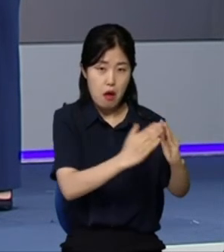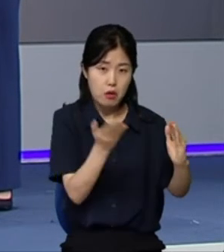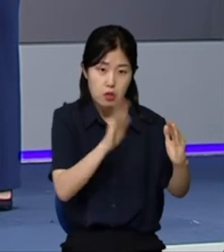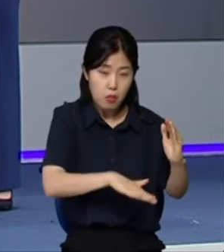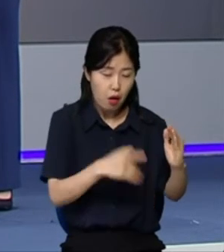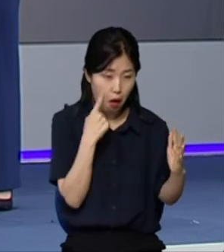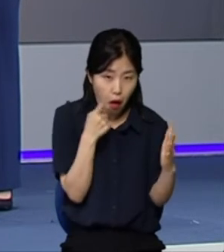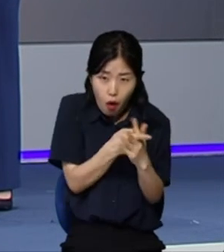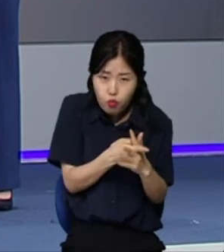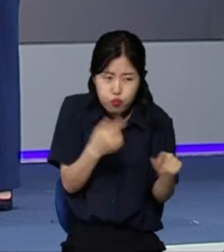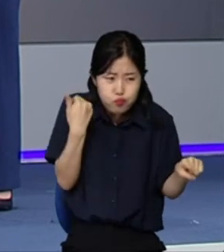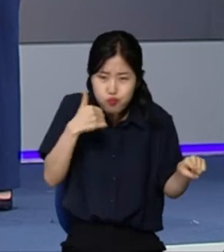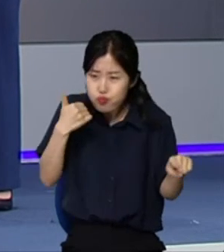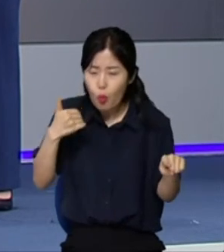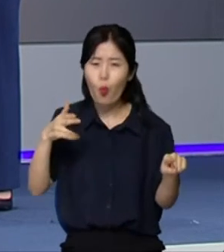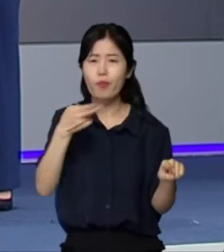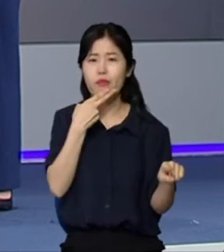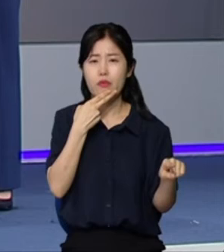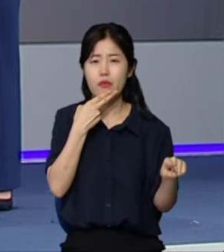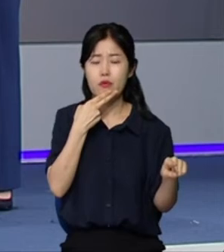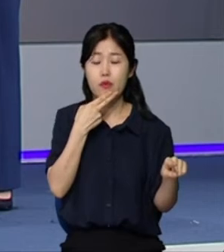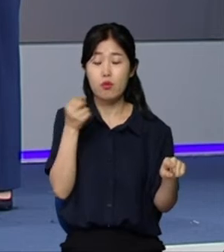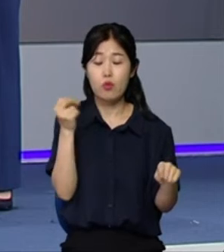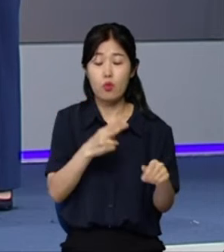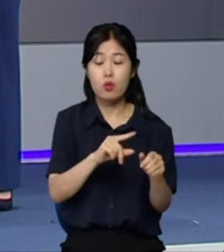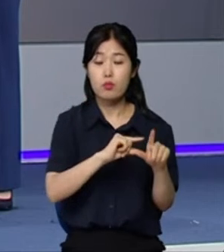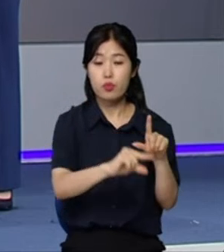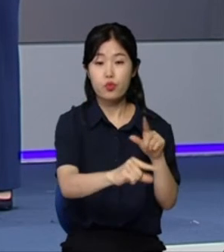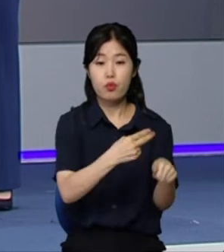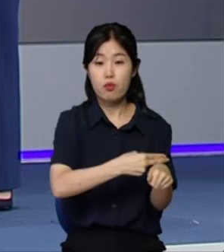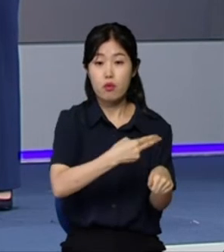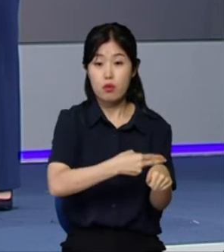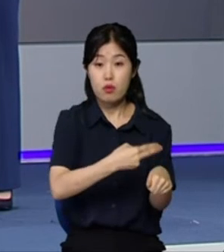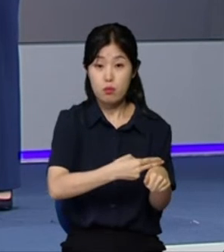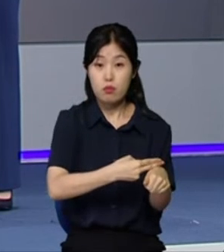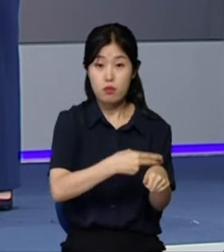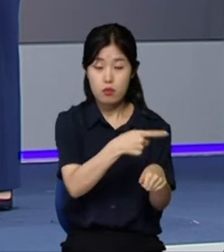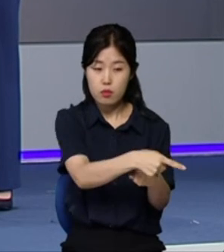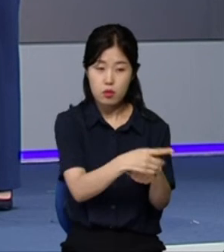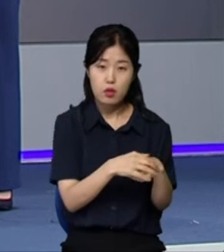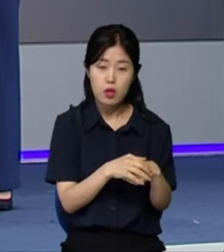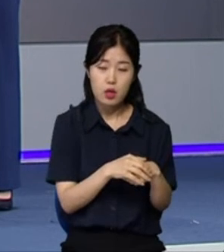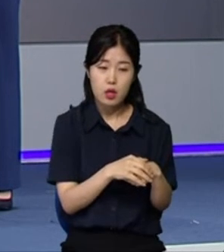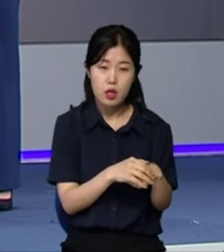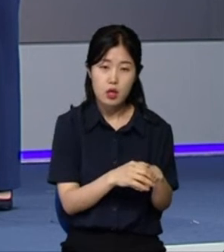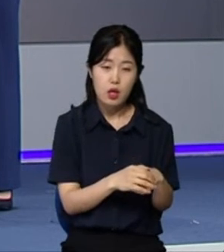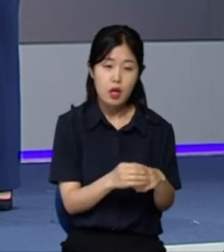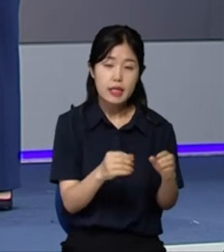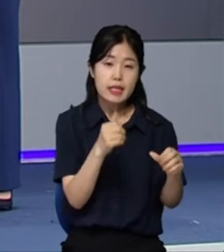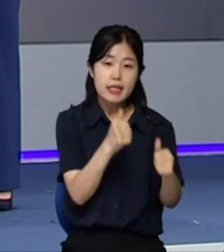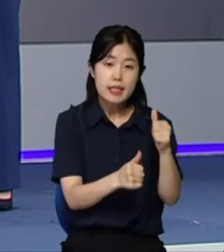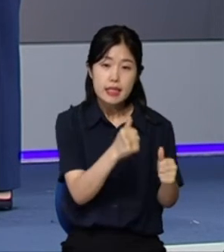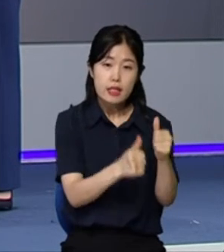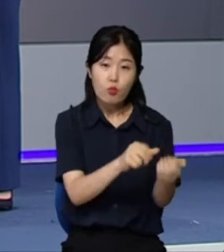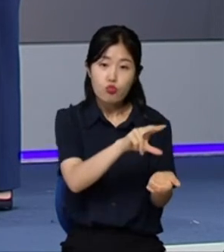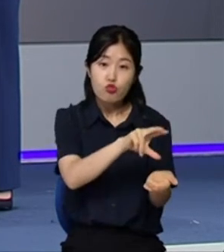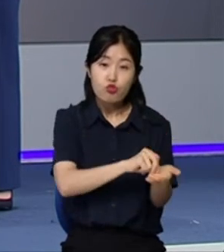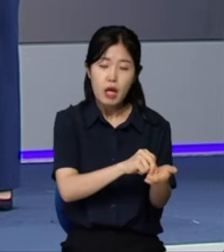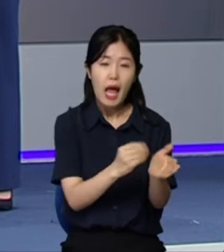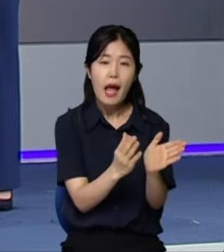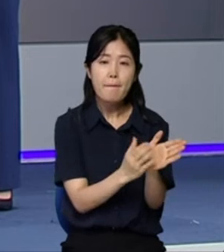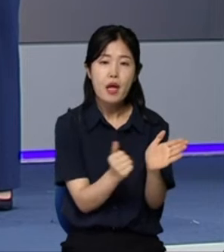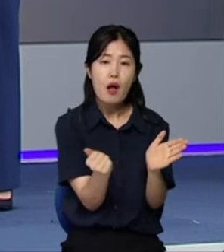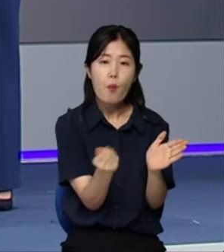없었습니다 또 일부 교사들의 경우 시험문제가 기재된 파일의 비밀번호 조차 설정하지 않아